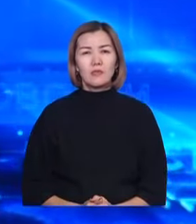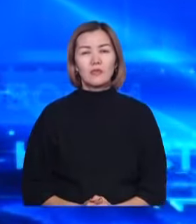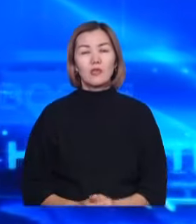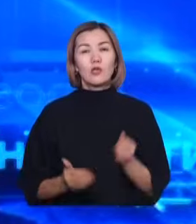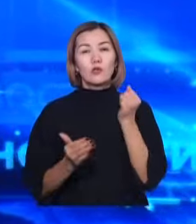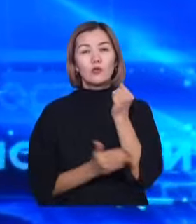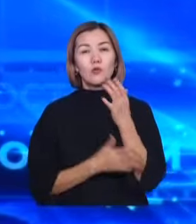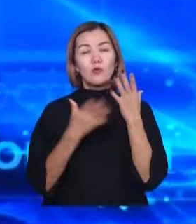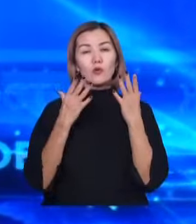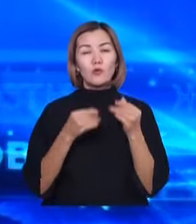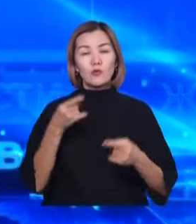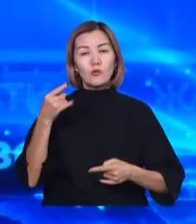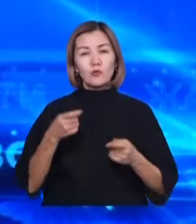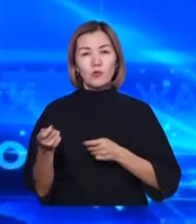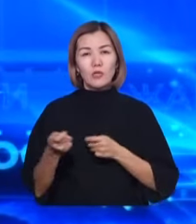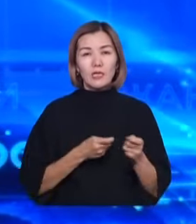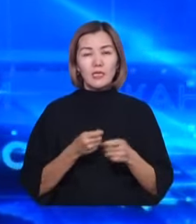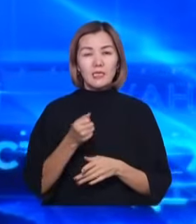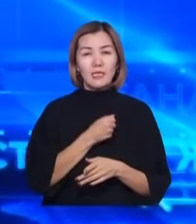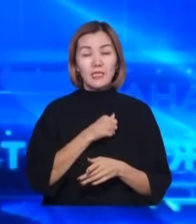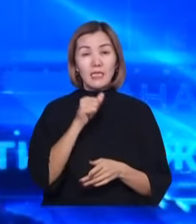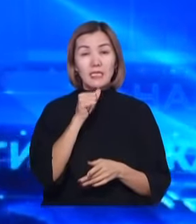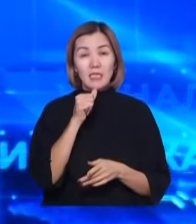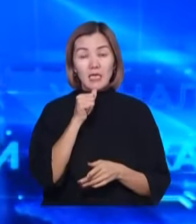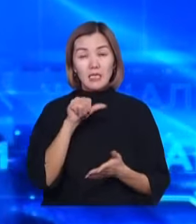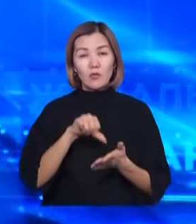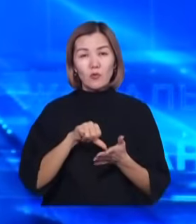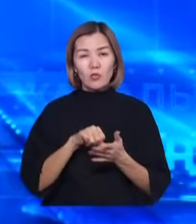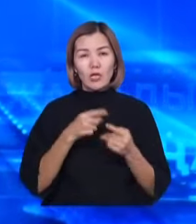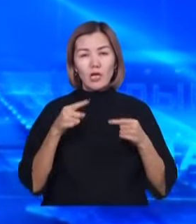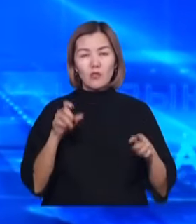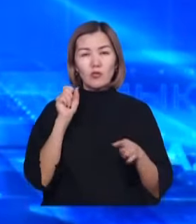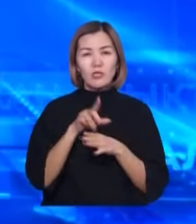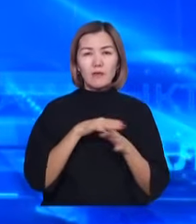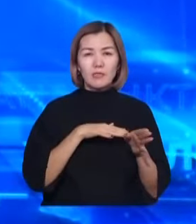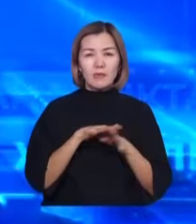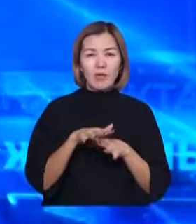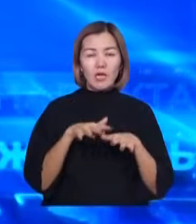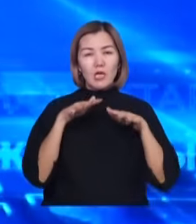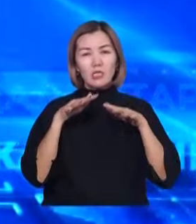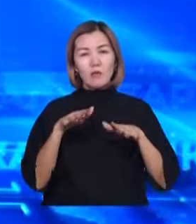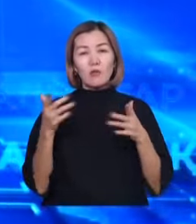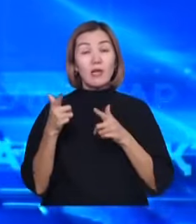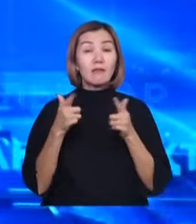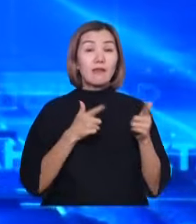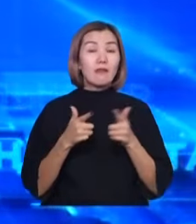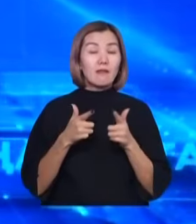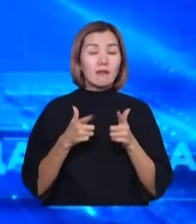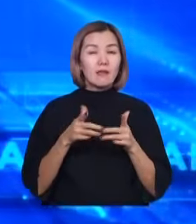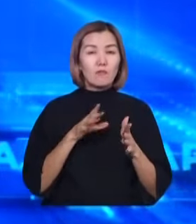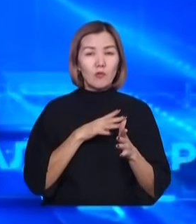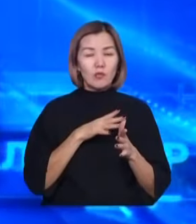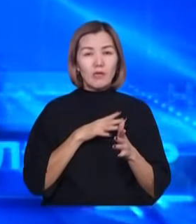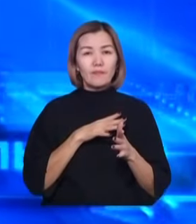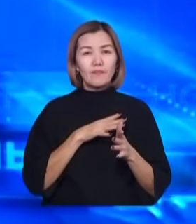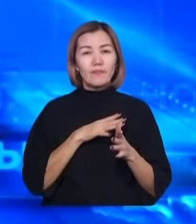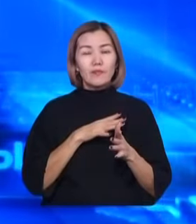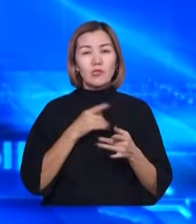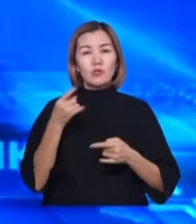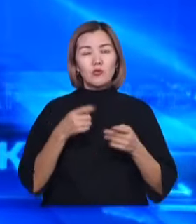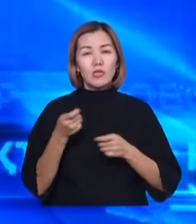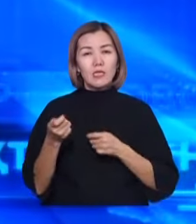Дискурстың соңғы күні журналистер әскери сынақтан өтті. Түрлі тосын тапсырма мен шабуылдарға олар қаншалықты дайын болды. Экстремалды